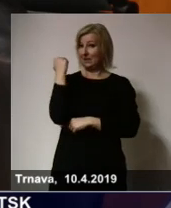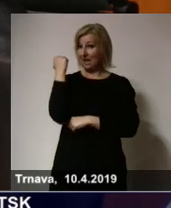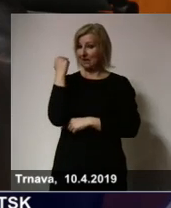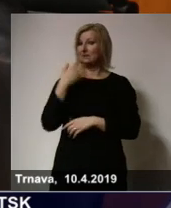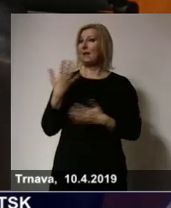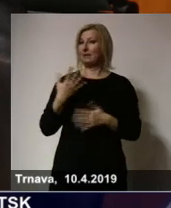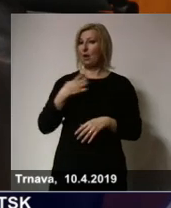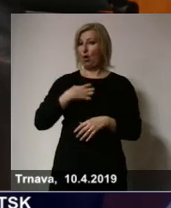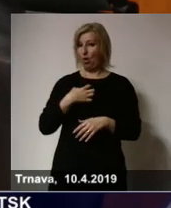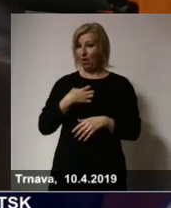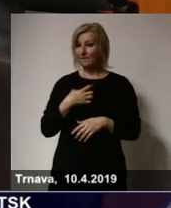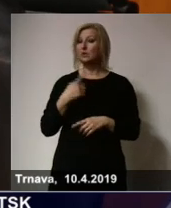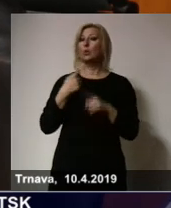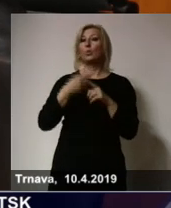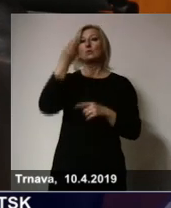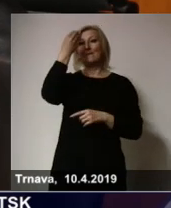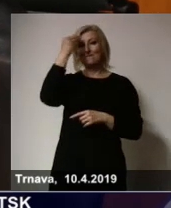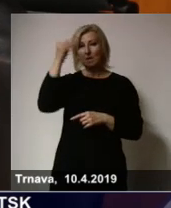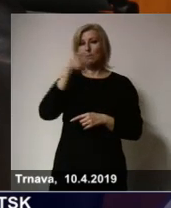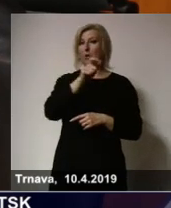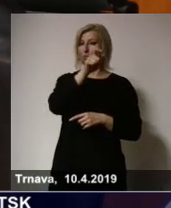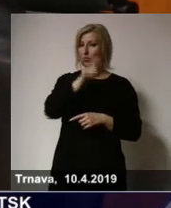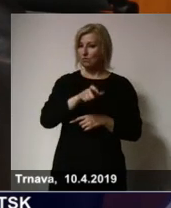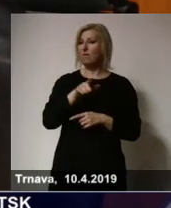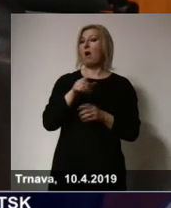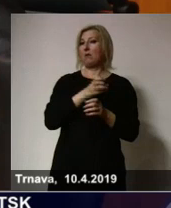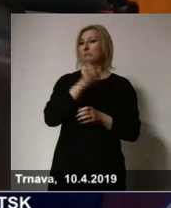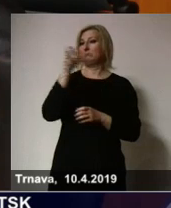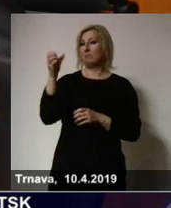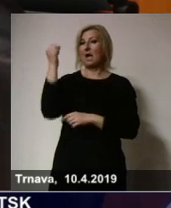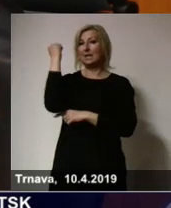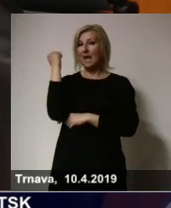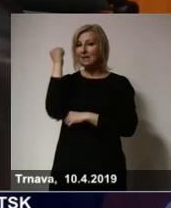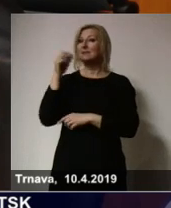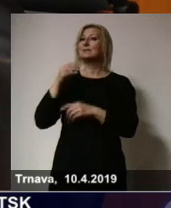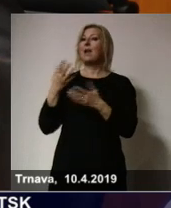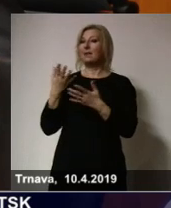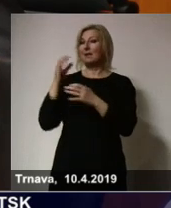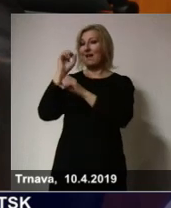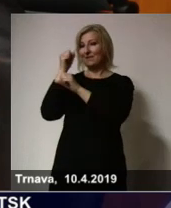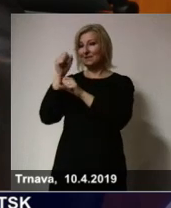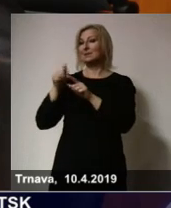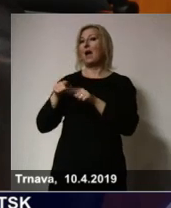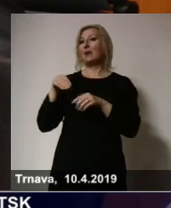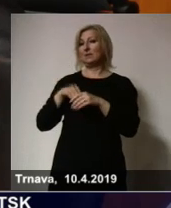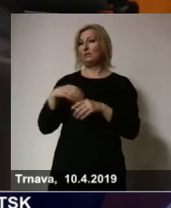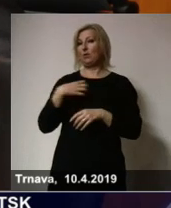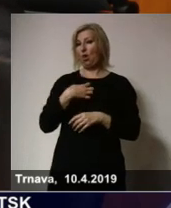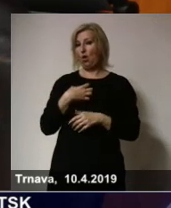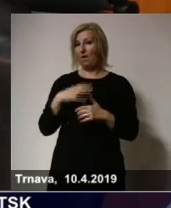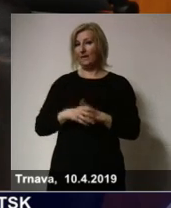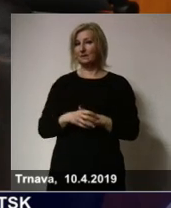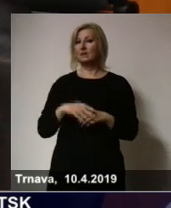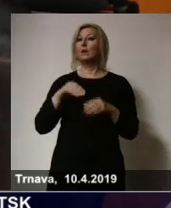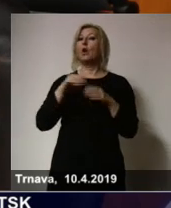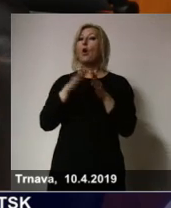po druhé vymenúva magistra Karola Petríka do funkcie riaditeľa hvezdárne a planetária Milana Rasteslava Štefánika v Lohovci dňom